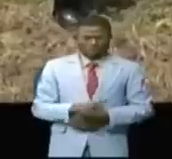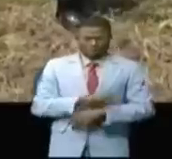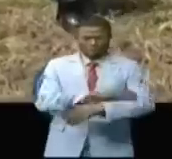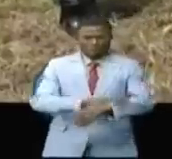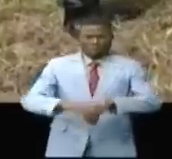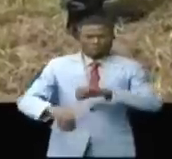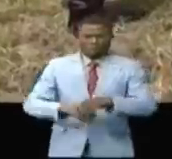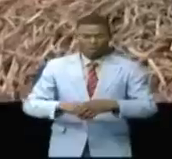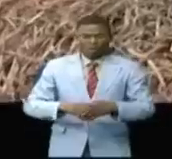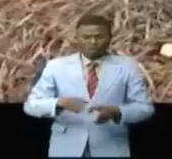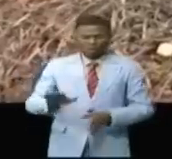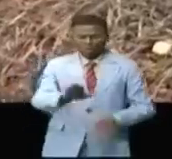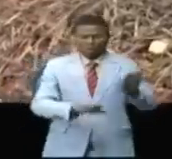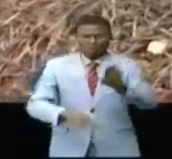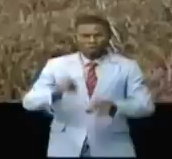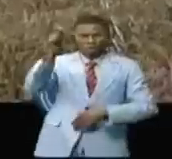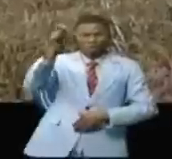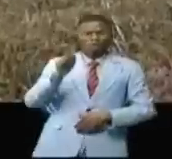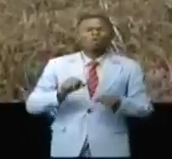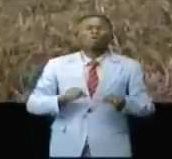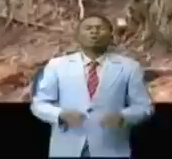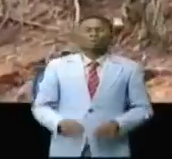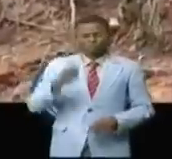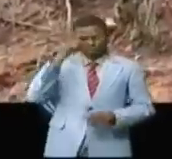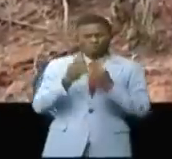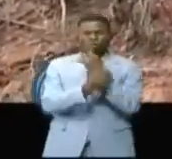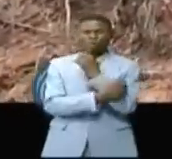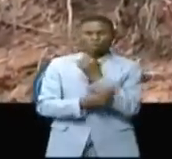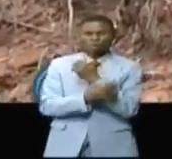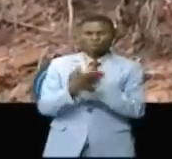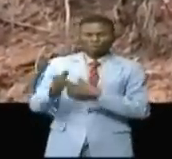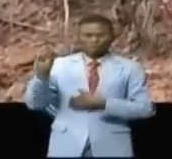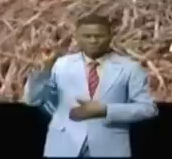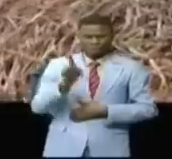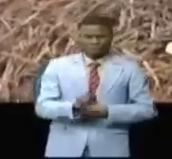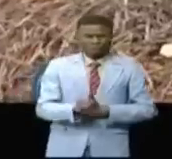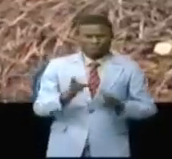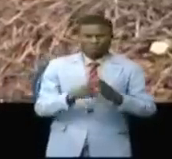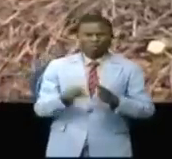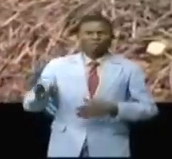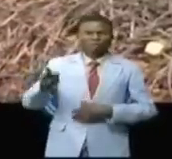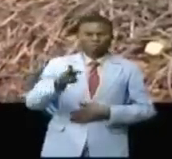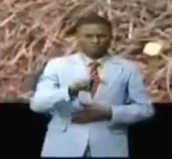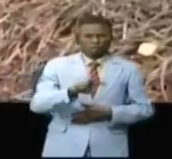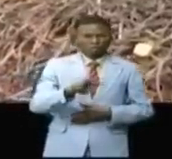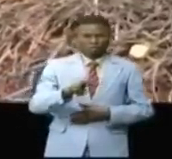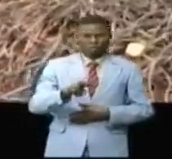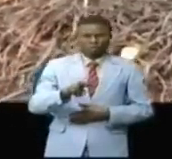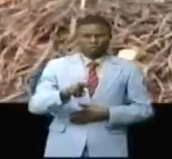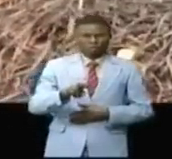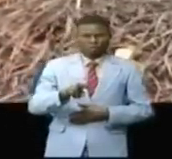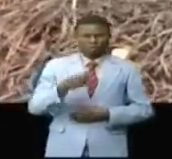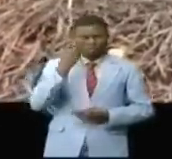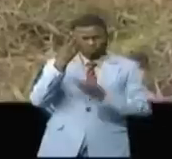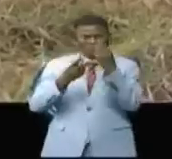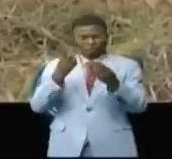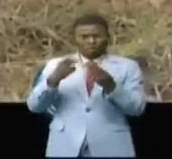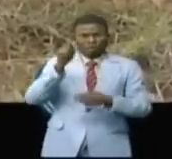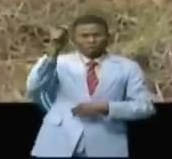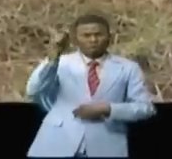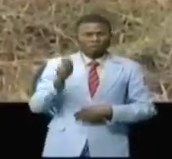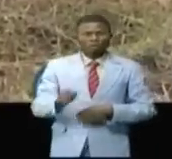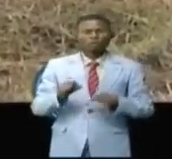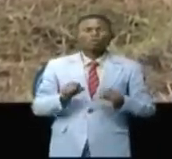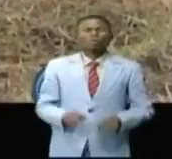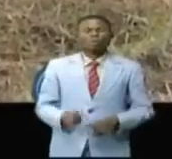des militaires qui ont faire du verdi pour la nation nous venons avec vous visitez les zélés les positions des